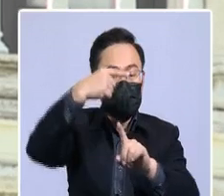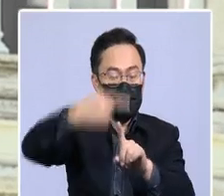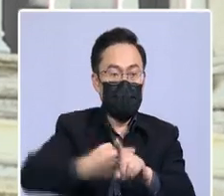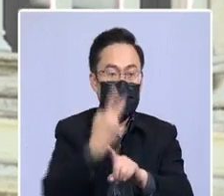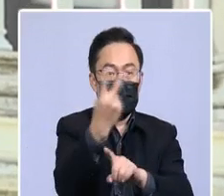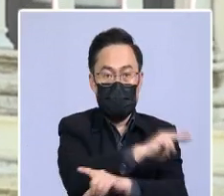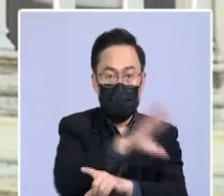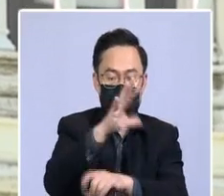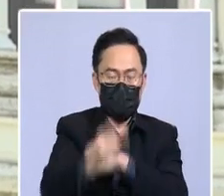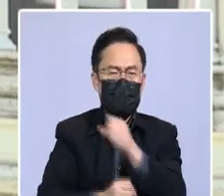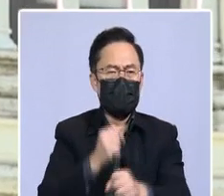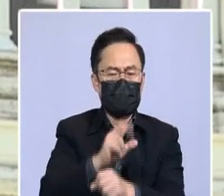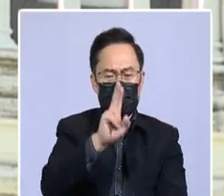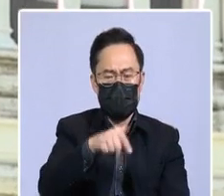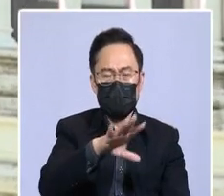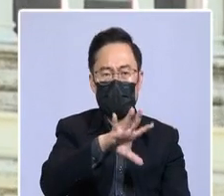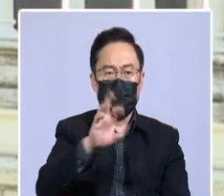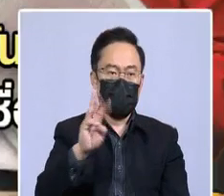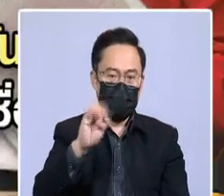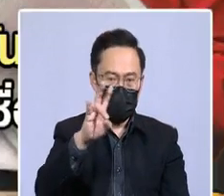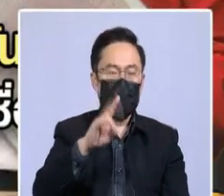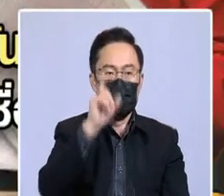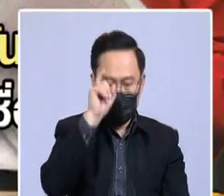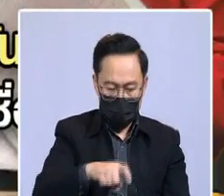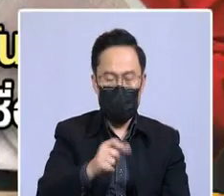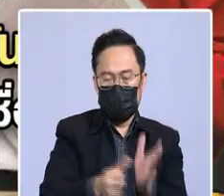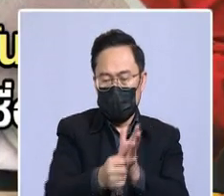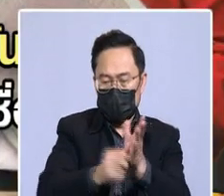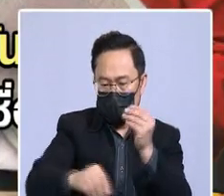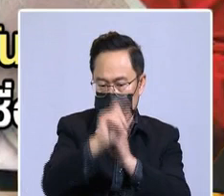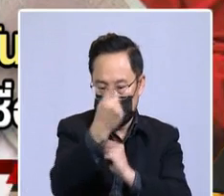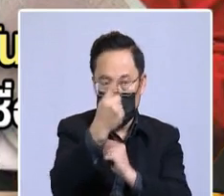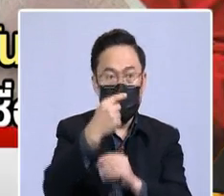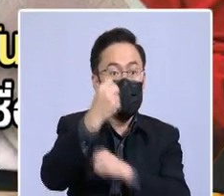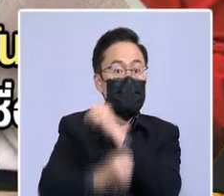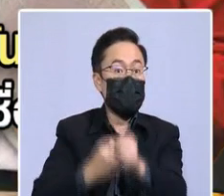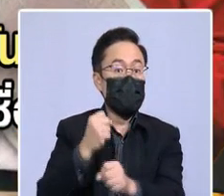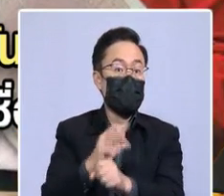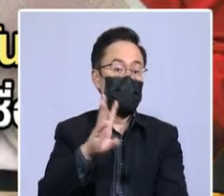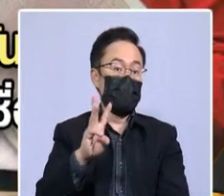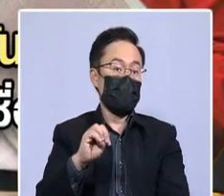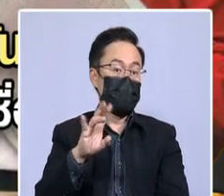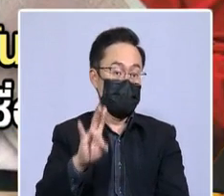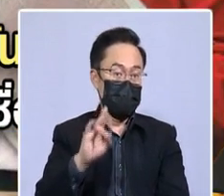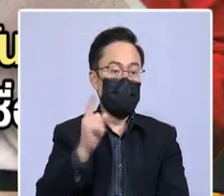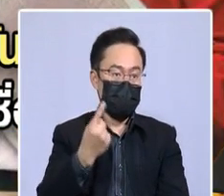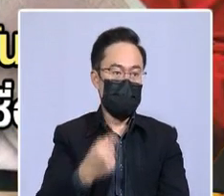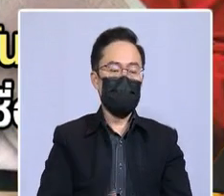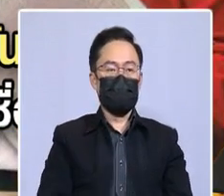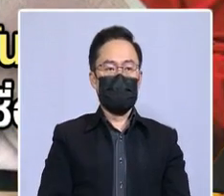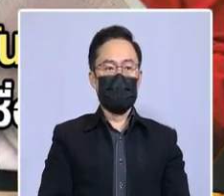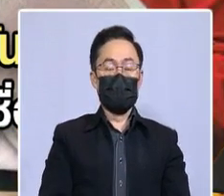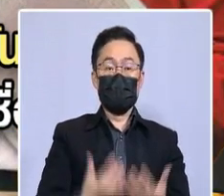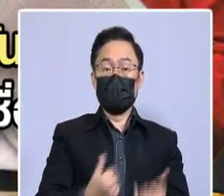าพันธ์ปี2567 จุดนั่งจุดอะไรใหม่ทีนึง20ปีเปลี่ยนทีนึงของท่านก็เปลี่ยนแต่เข้าม